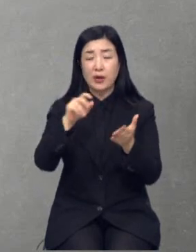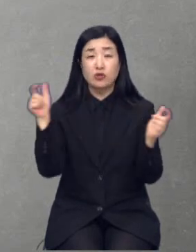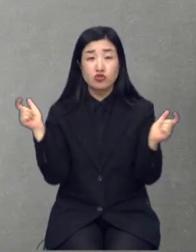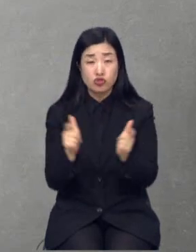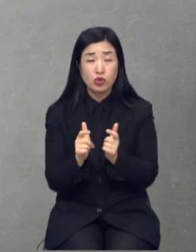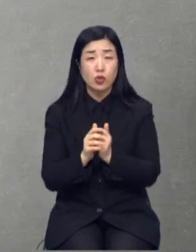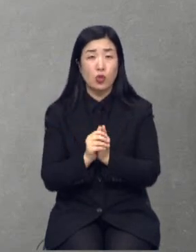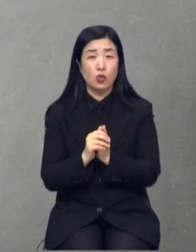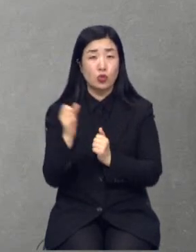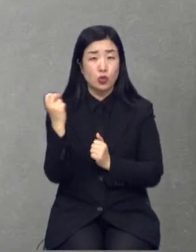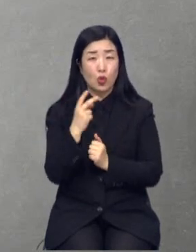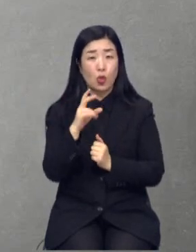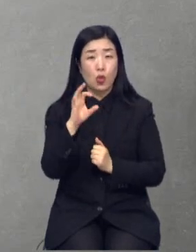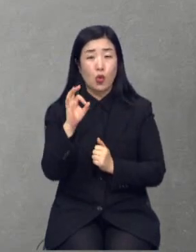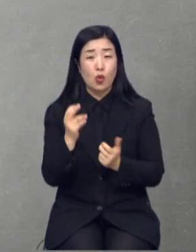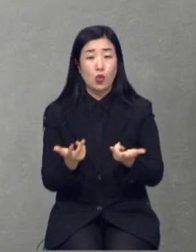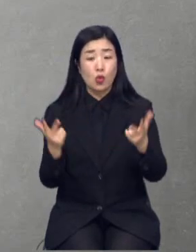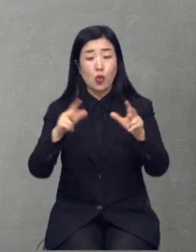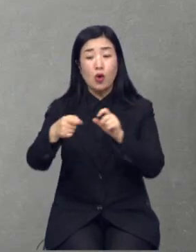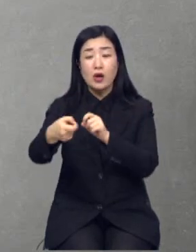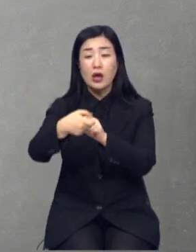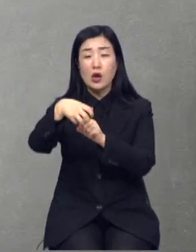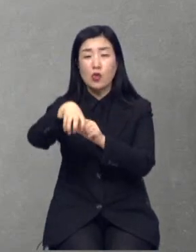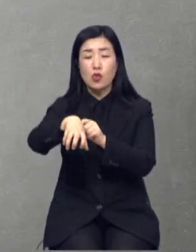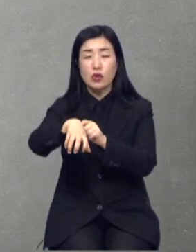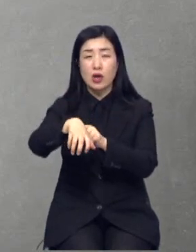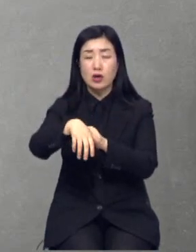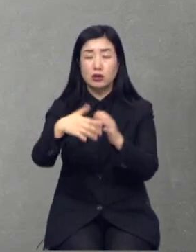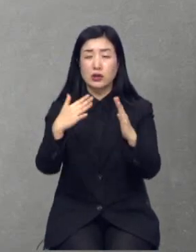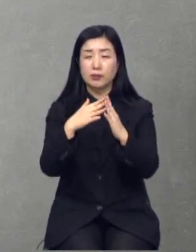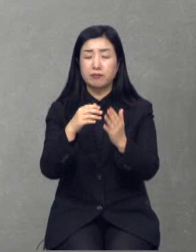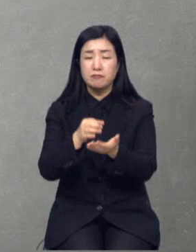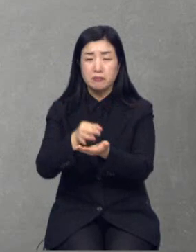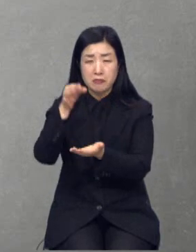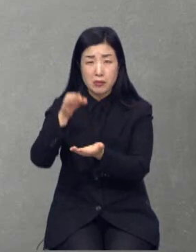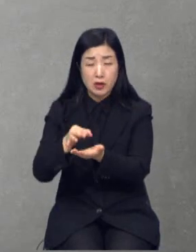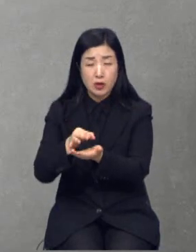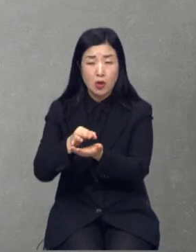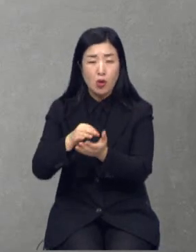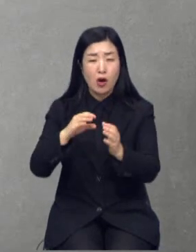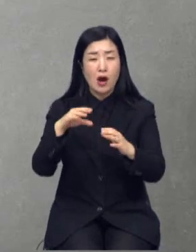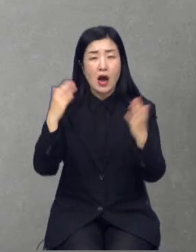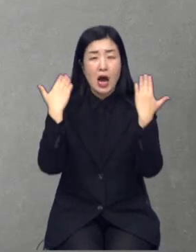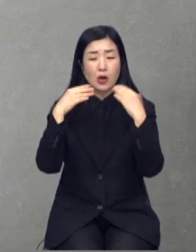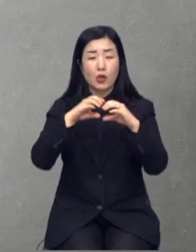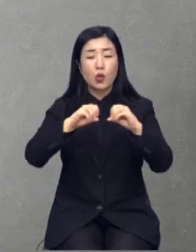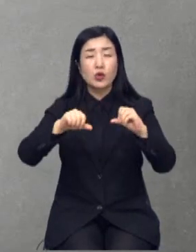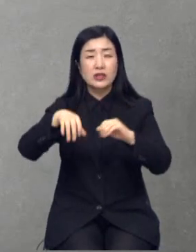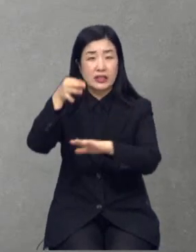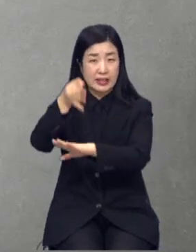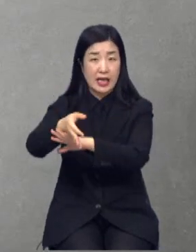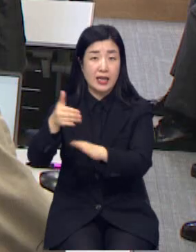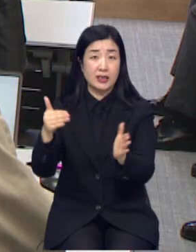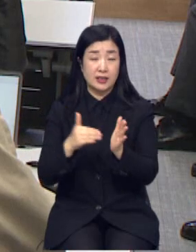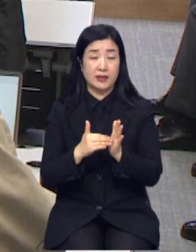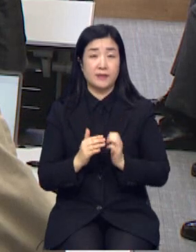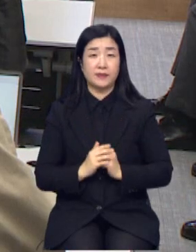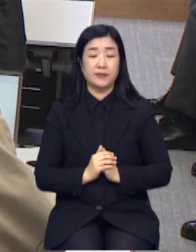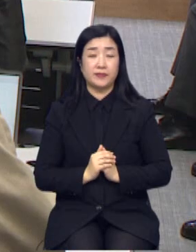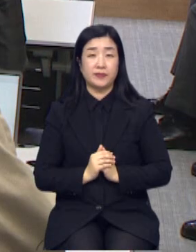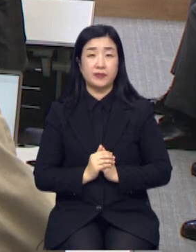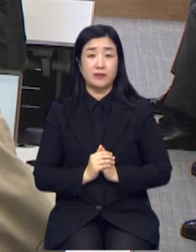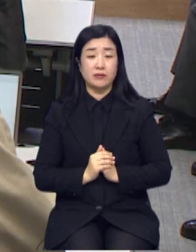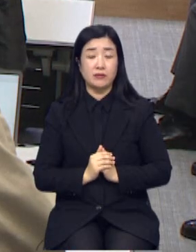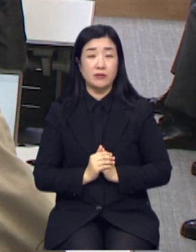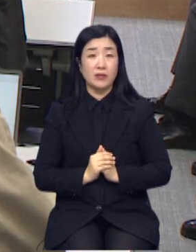줄이고 오등봉 주변의 주택 증가세를 감안해 학교 용지만 일단 확보하기로 했습니다.